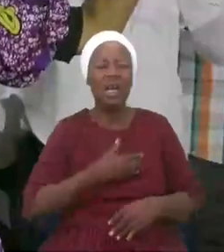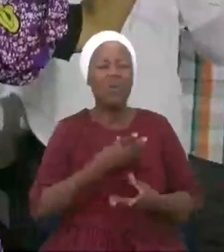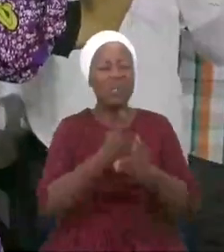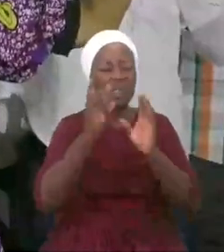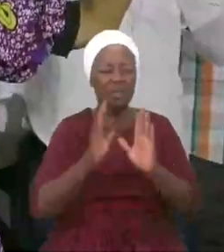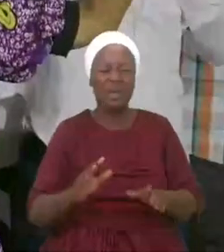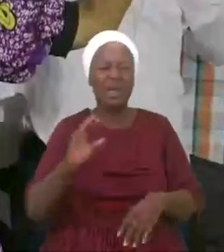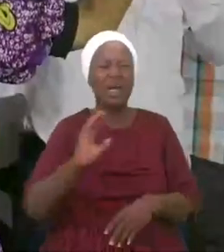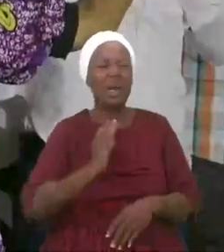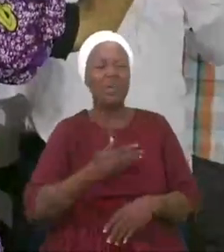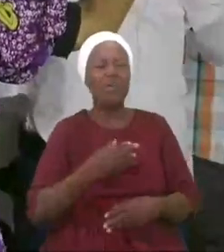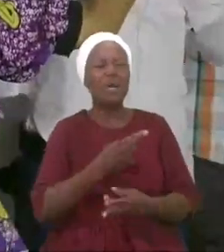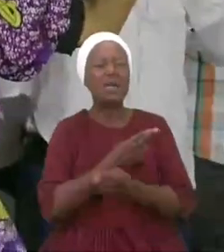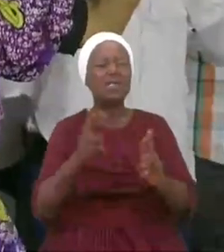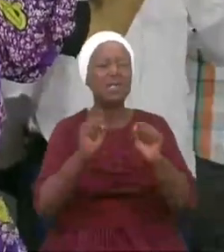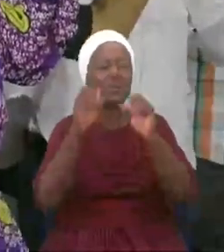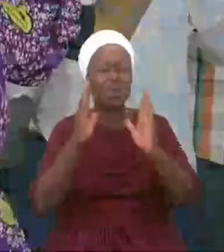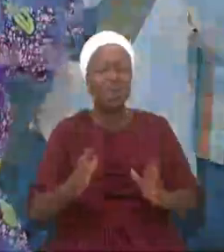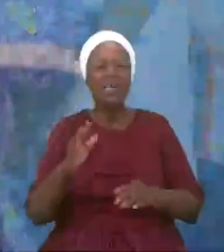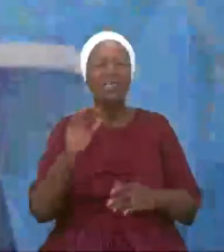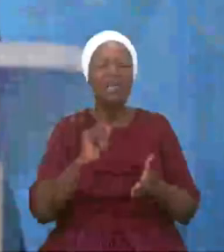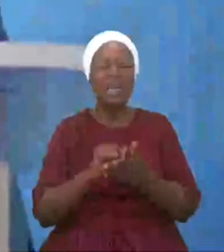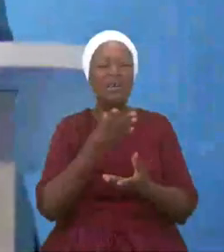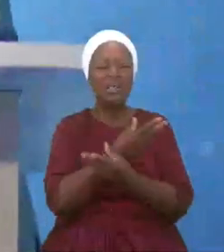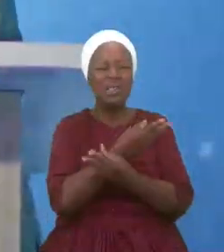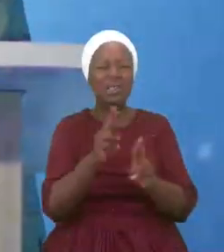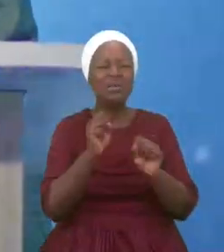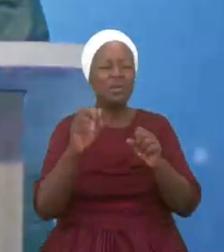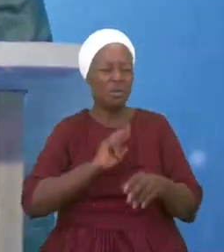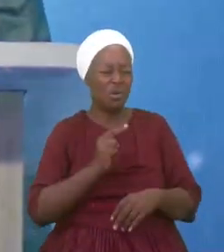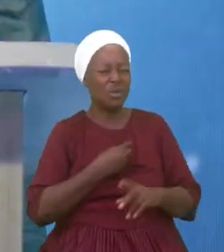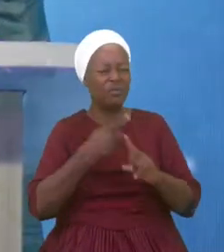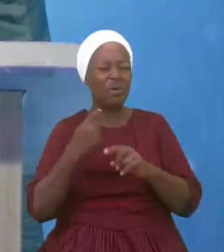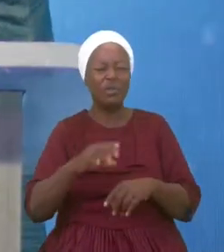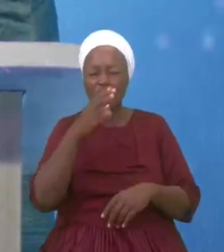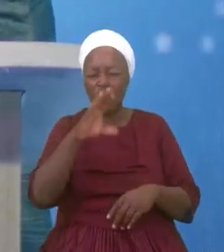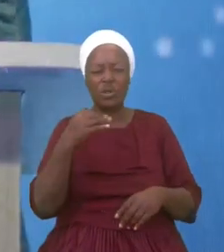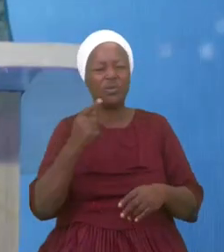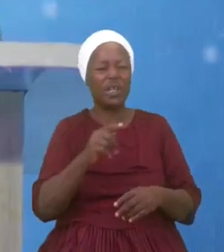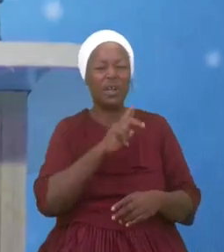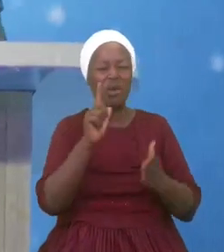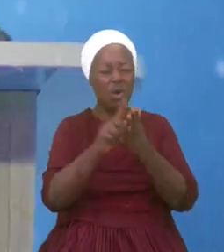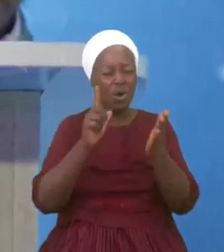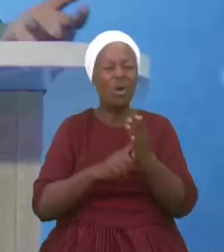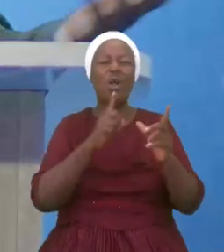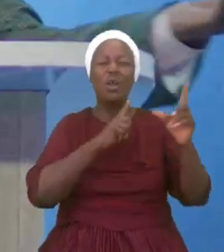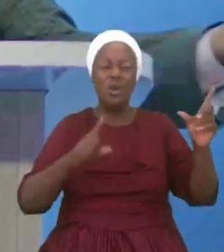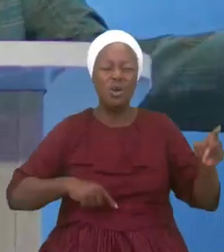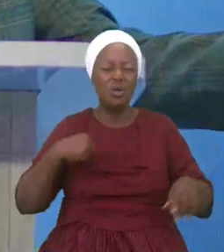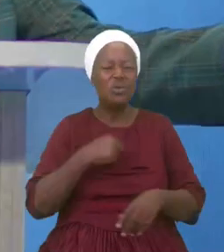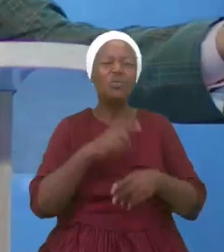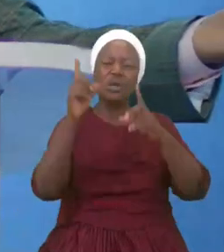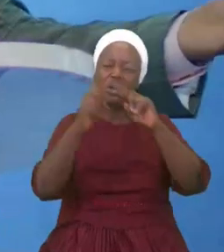Sauveur notre Seigneur notre guérisseur notre libérateur notre rédacteur